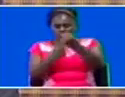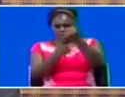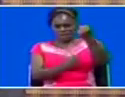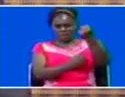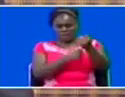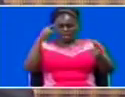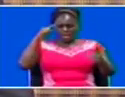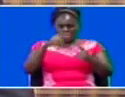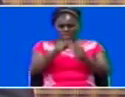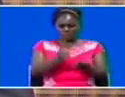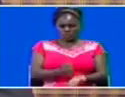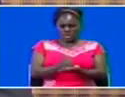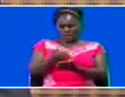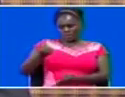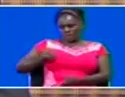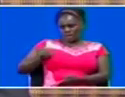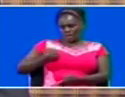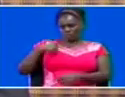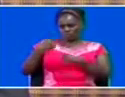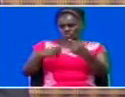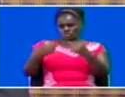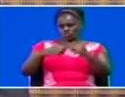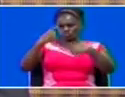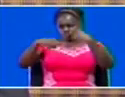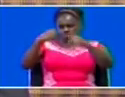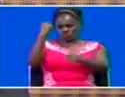unapaniwa kumsaidia mwana Halima ili azidi kushamiri.